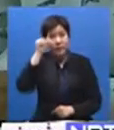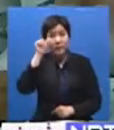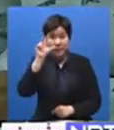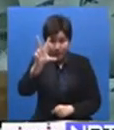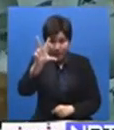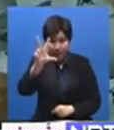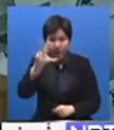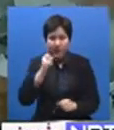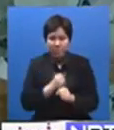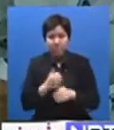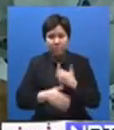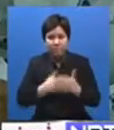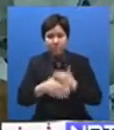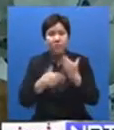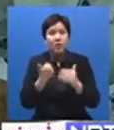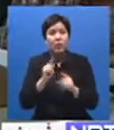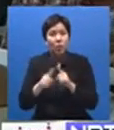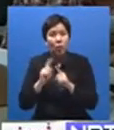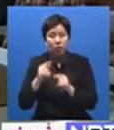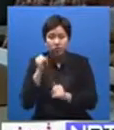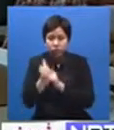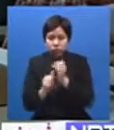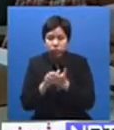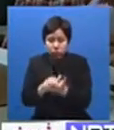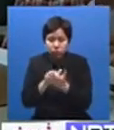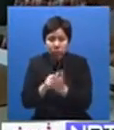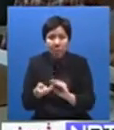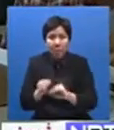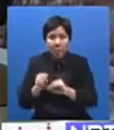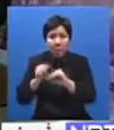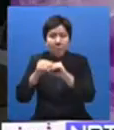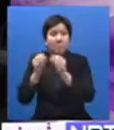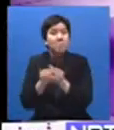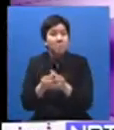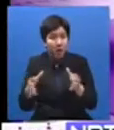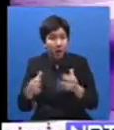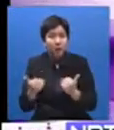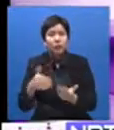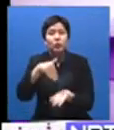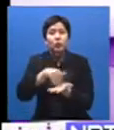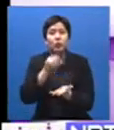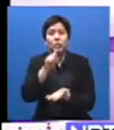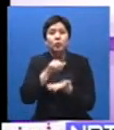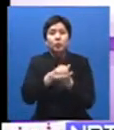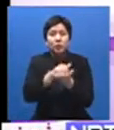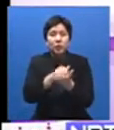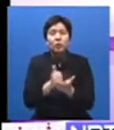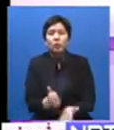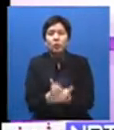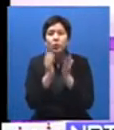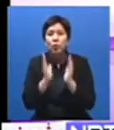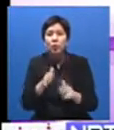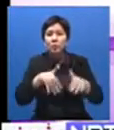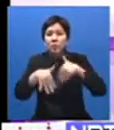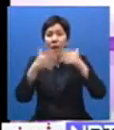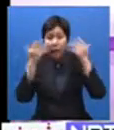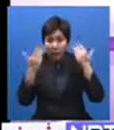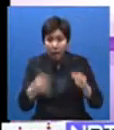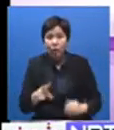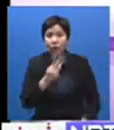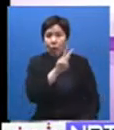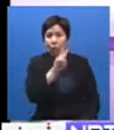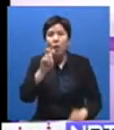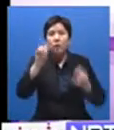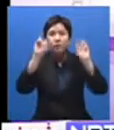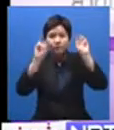การทำงานเชิงรุกมีประชาชนเข้ามาใช้บริการมากขึ้นเกือบเท่าตัวซึ่งศูนย์บริการประชาชนได้ช่วยเหลือประชาชนไปแล้วกว่า200